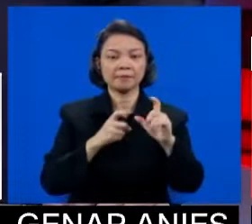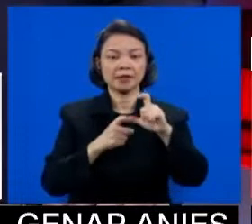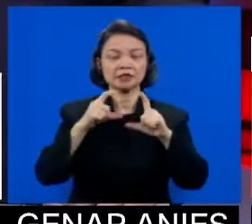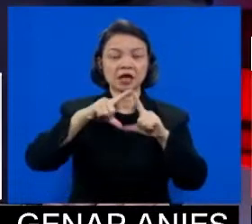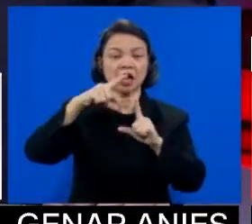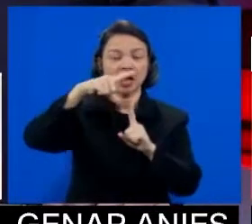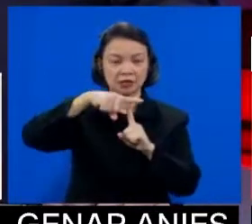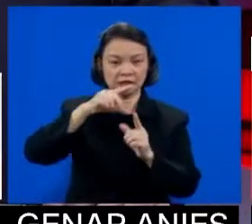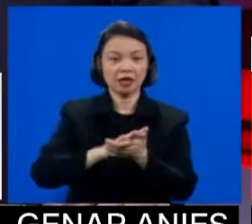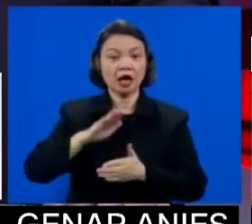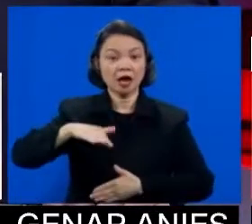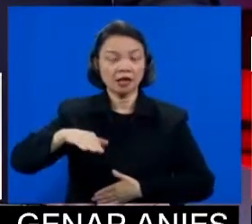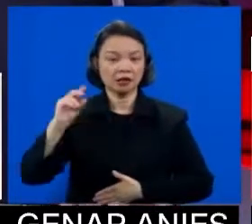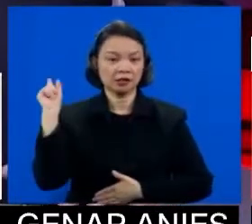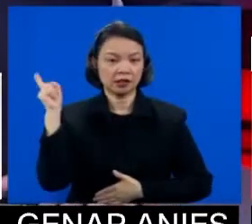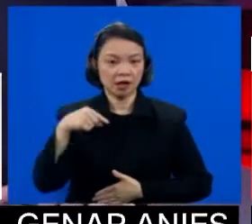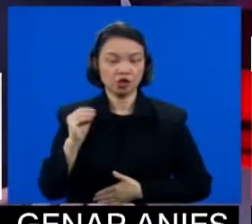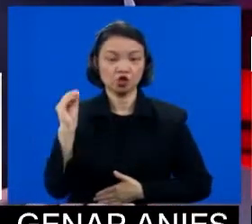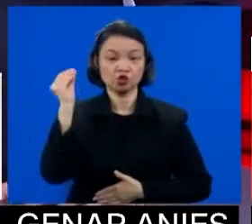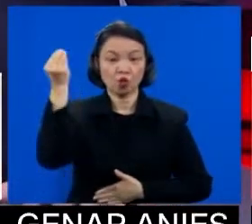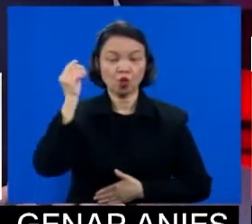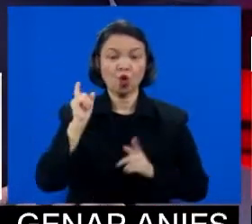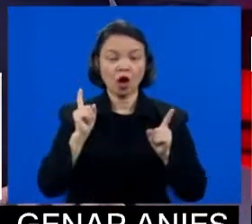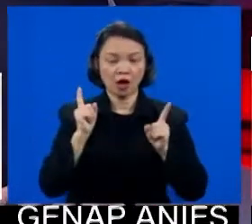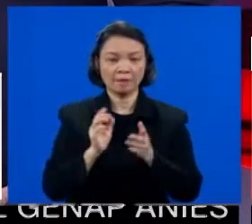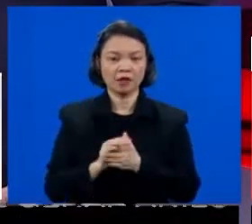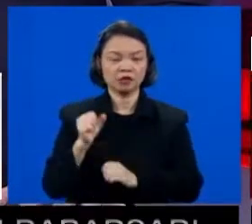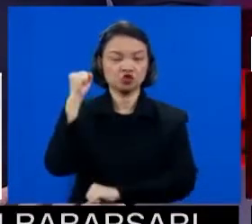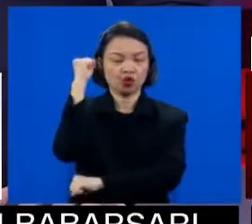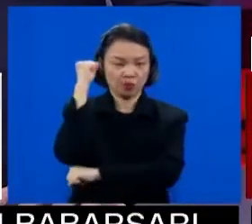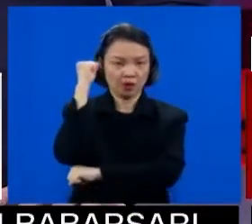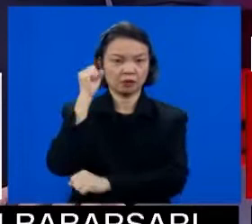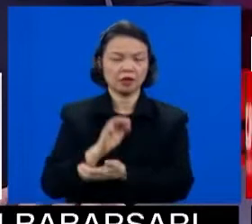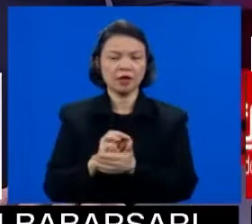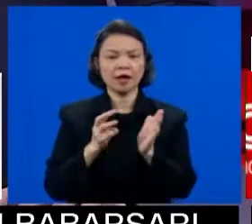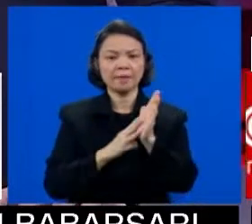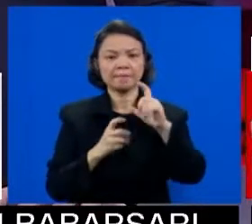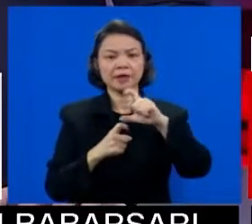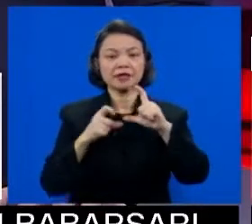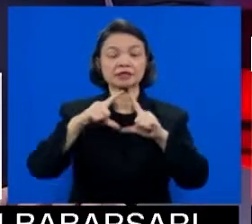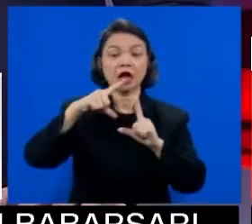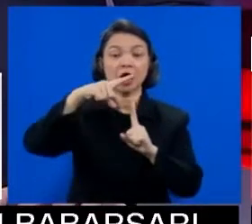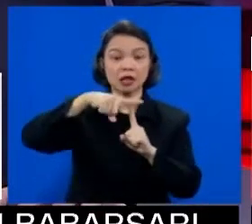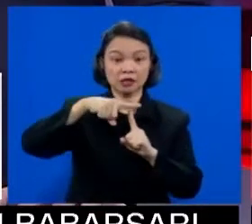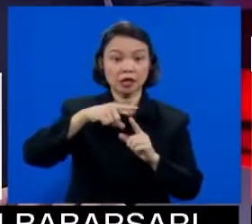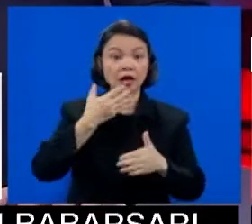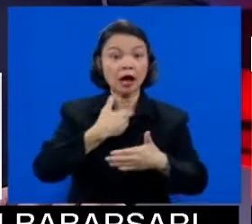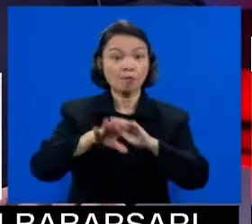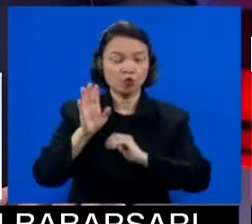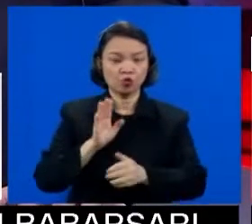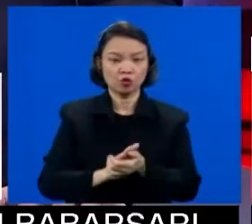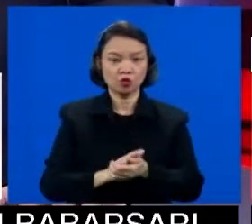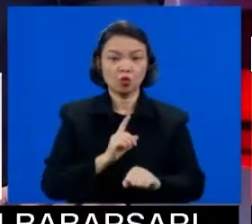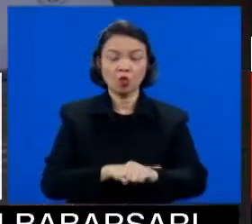Jombang yang menjadi tersangka pencabulan terhadap santrinya. Tersangka MSAT kabur usai aksi pengejaran dihalang-halangi oleh sebuah mobil.